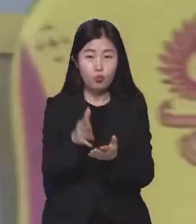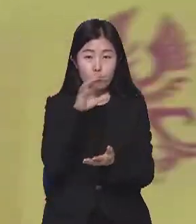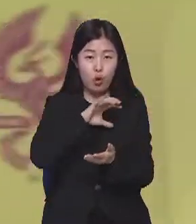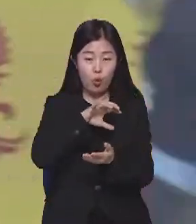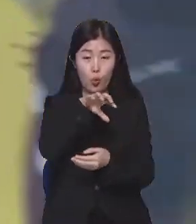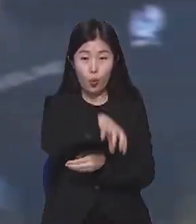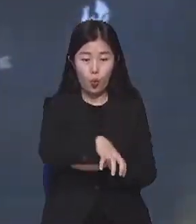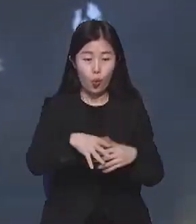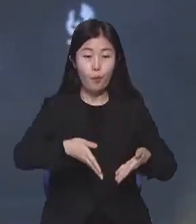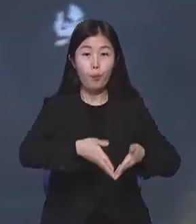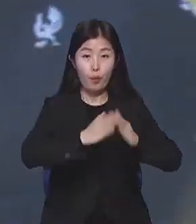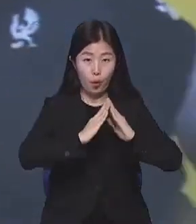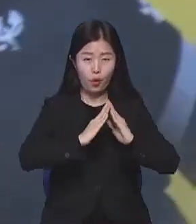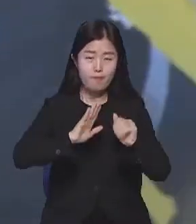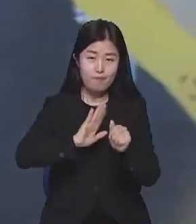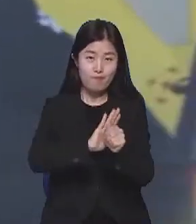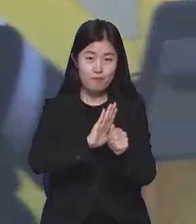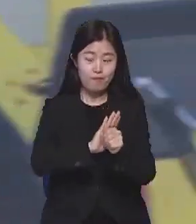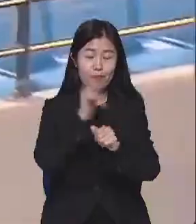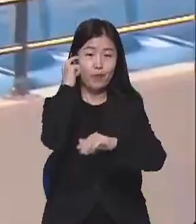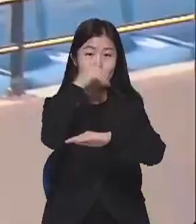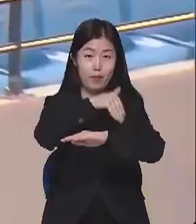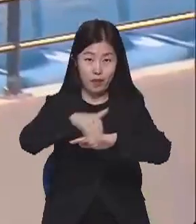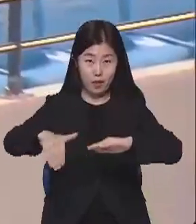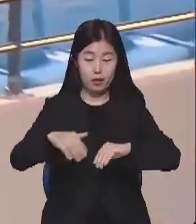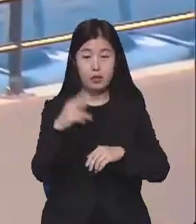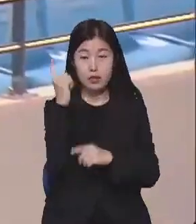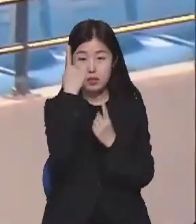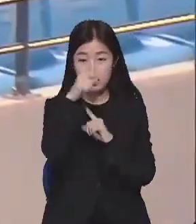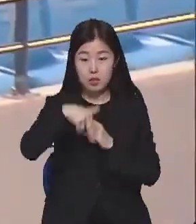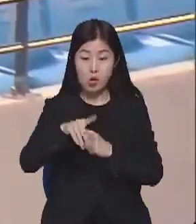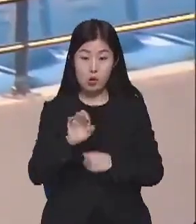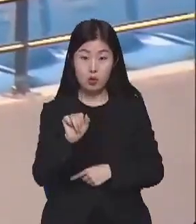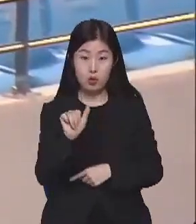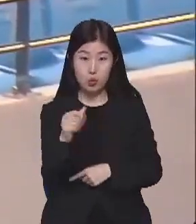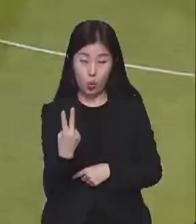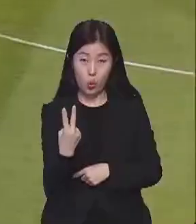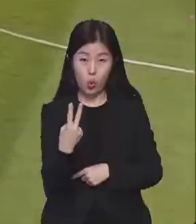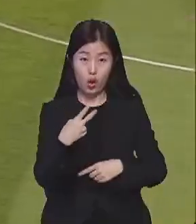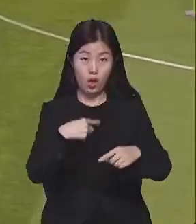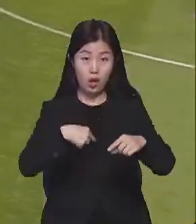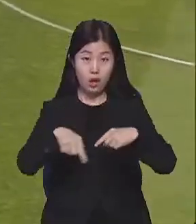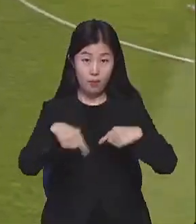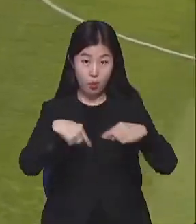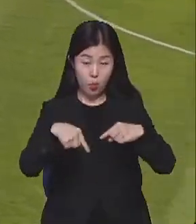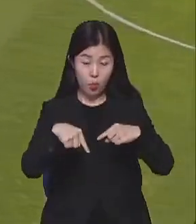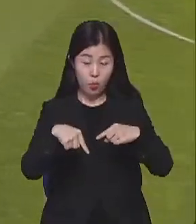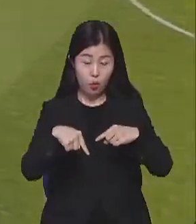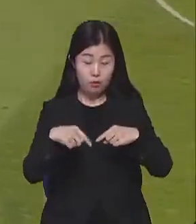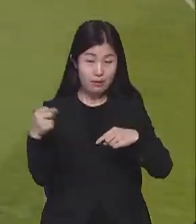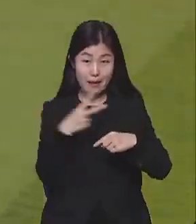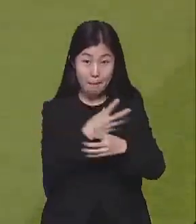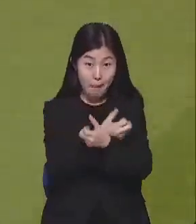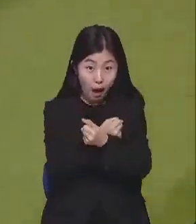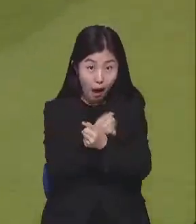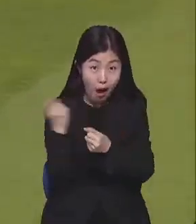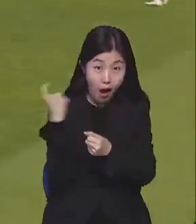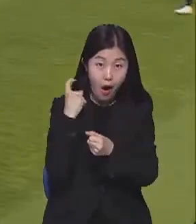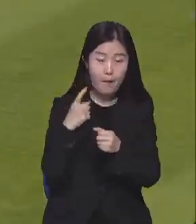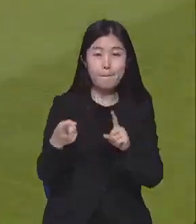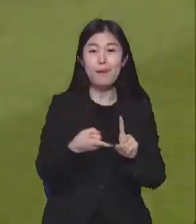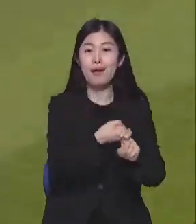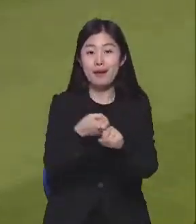구단에 대한 지원이 확대될 예정인 가운데 이정효 감독의 재계약 소식까지 더해지면서 광주FC가